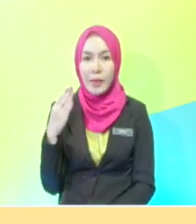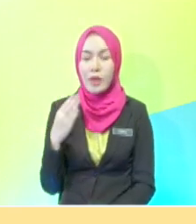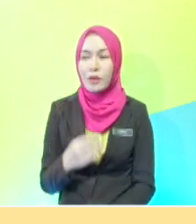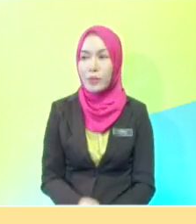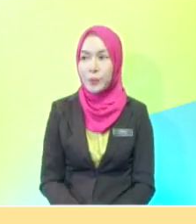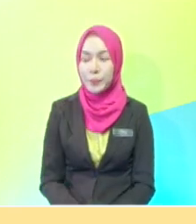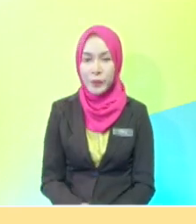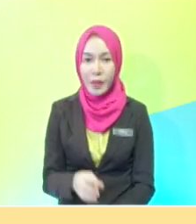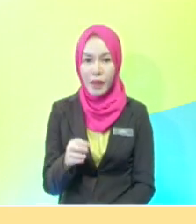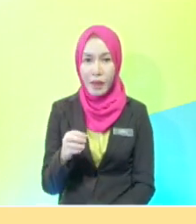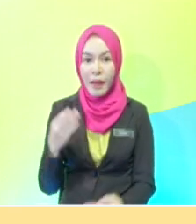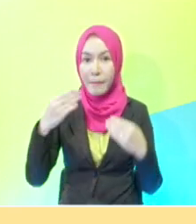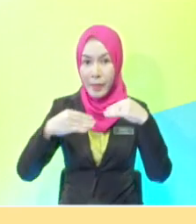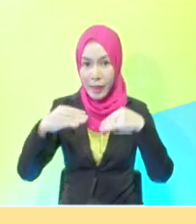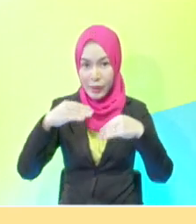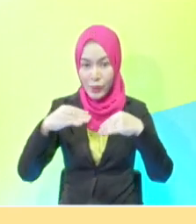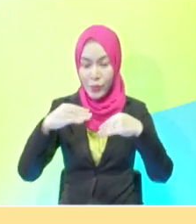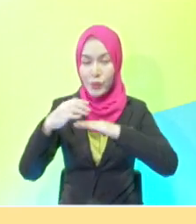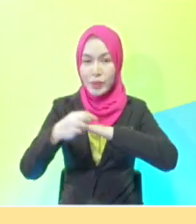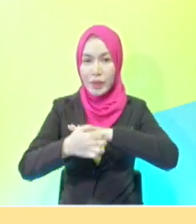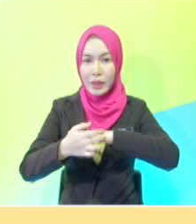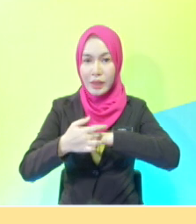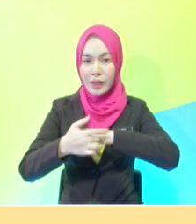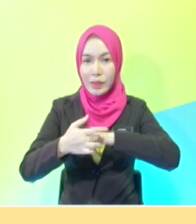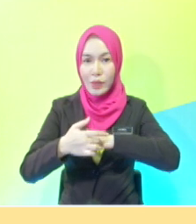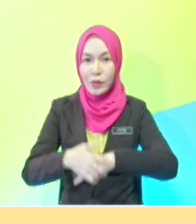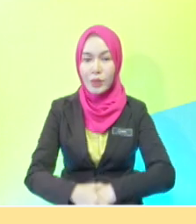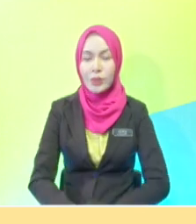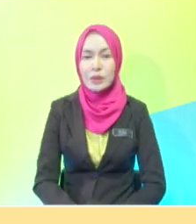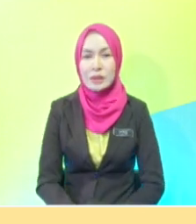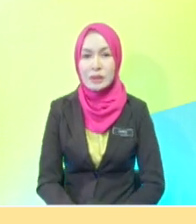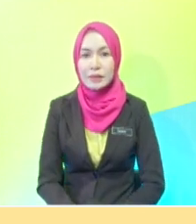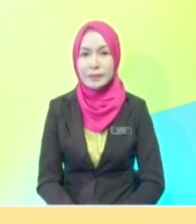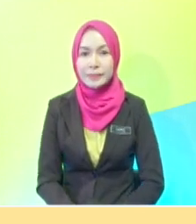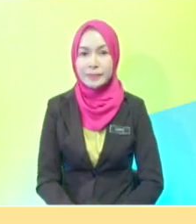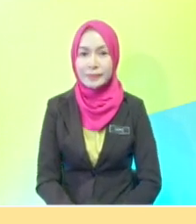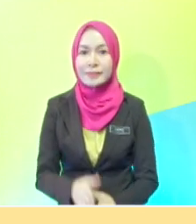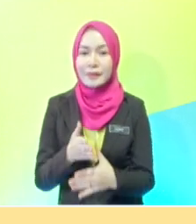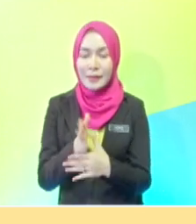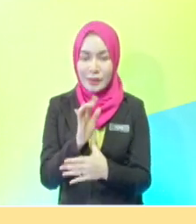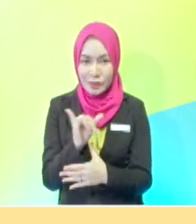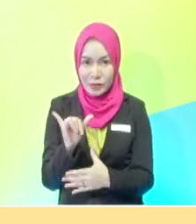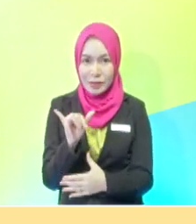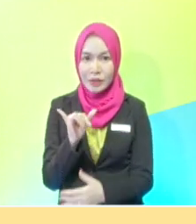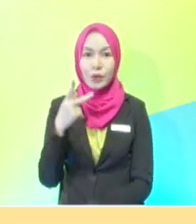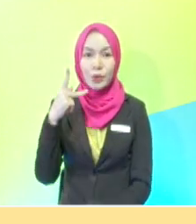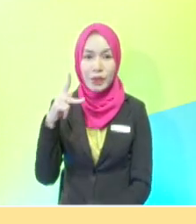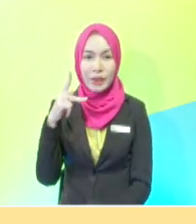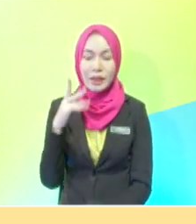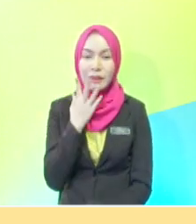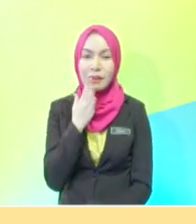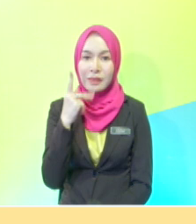bioteknologi utama dalam biologi seterusnya warna kuning Kuning